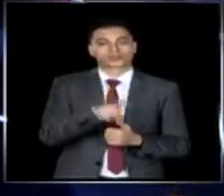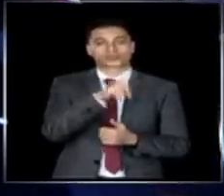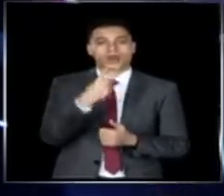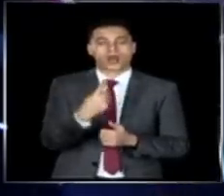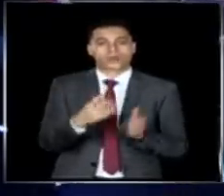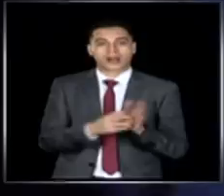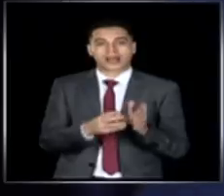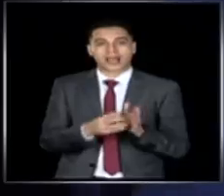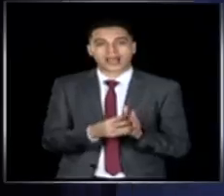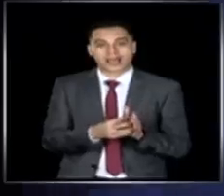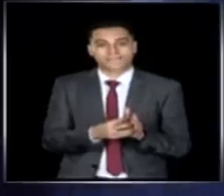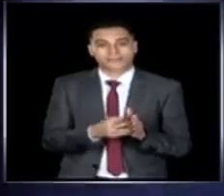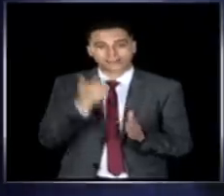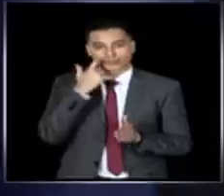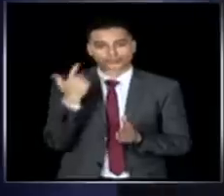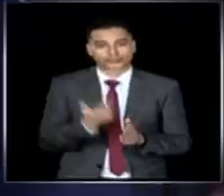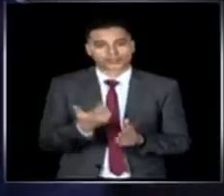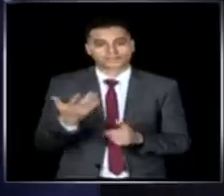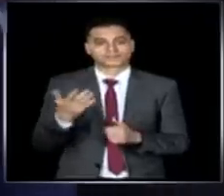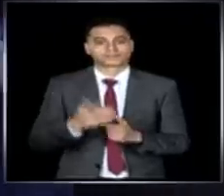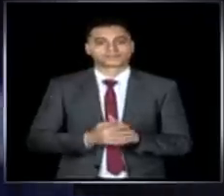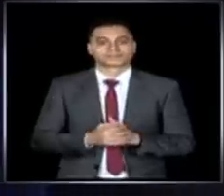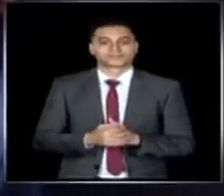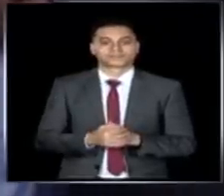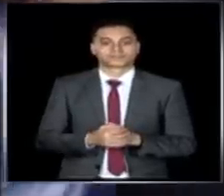لجامعة عين شمس.